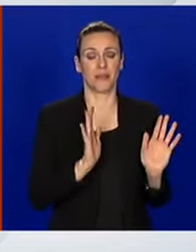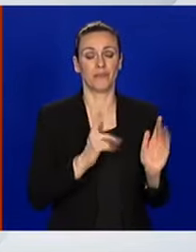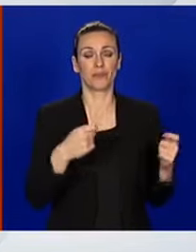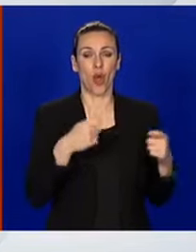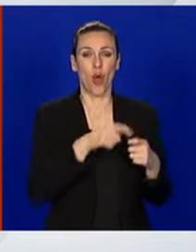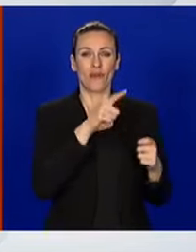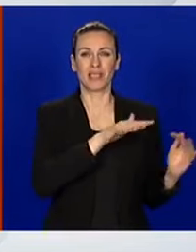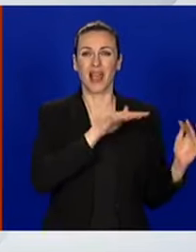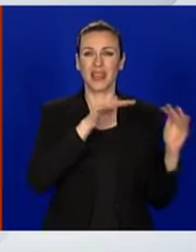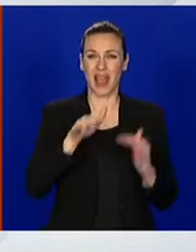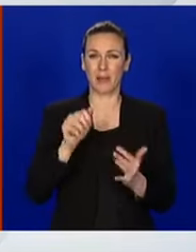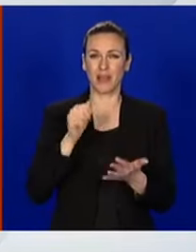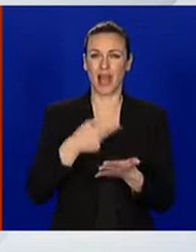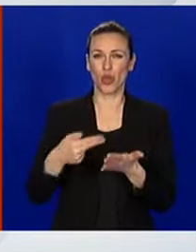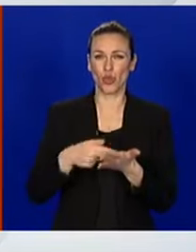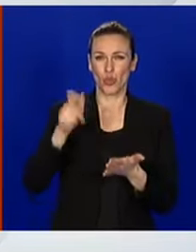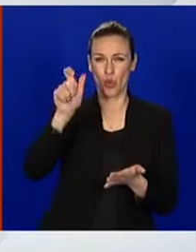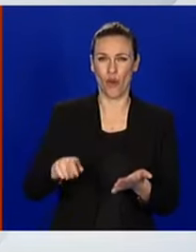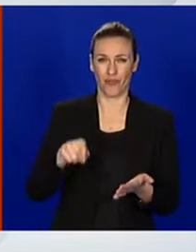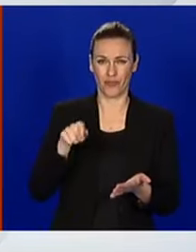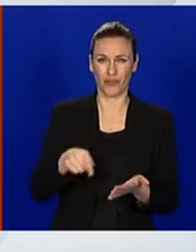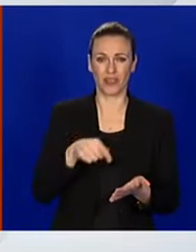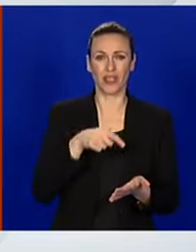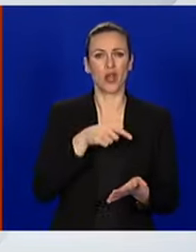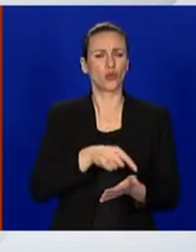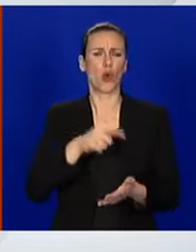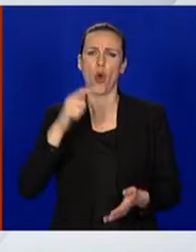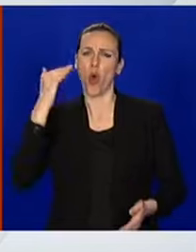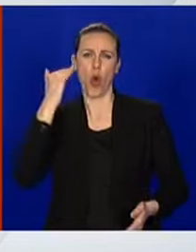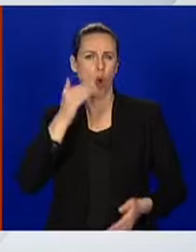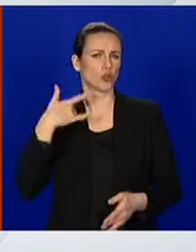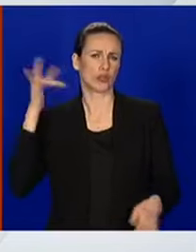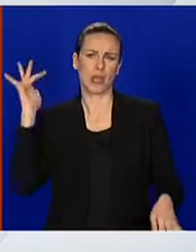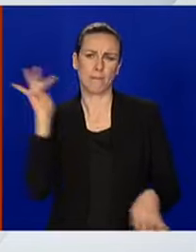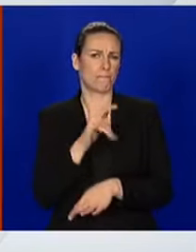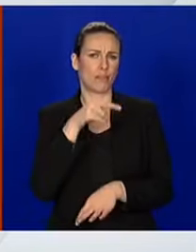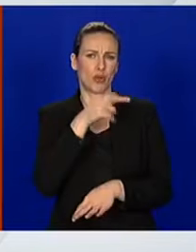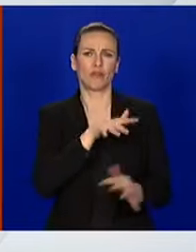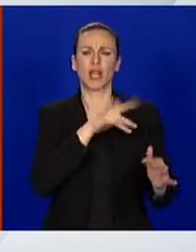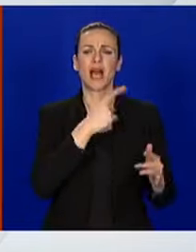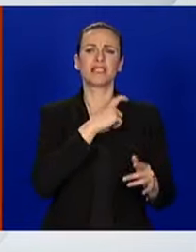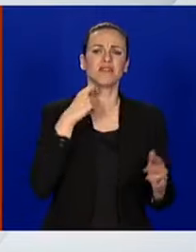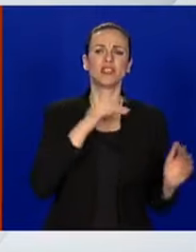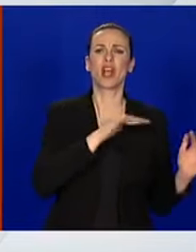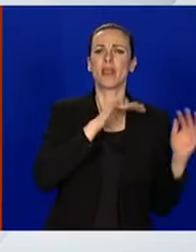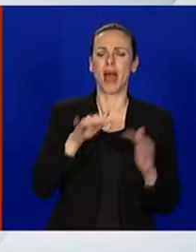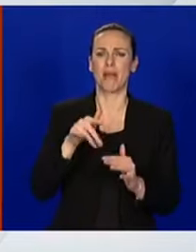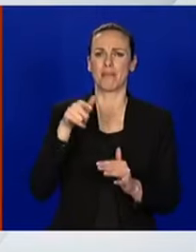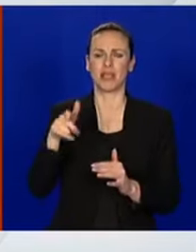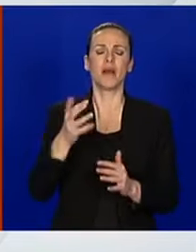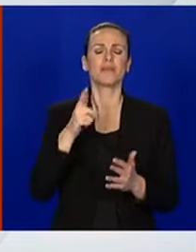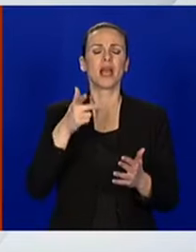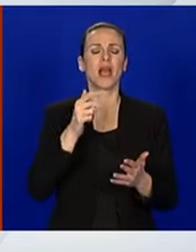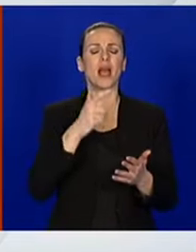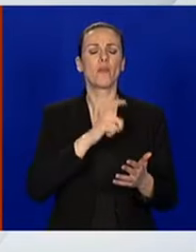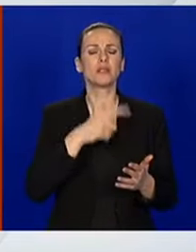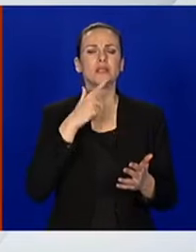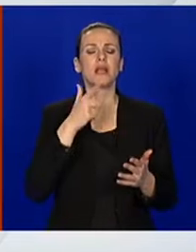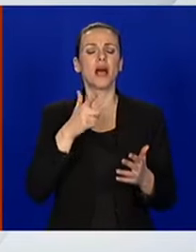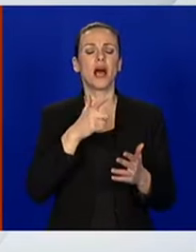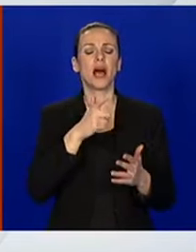na novinarku, njega najoštrije osuđujemo. Napadnuta je u crkvi